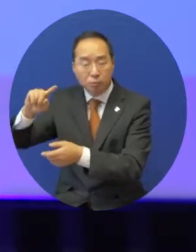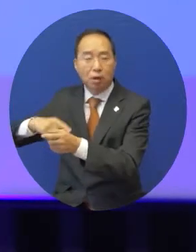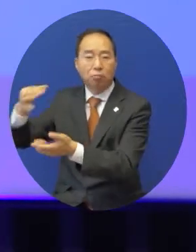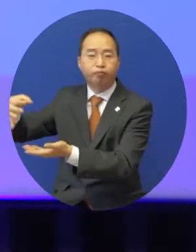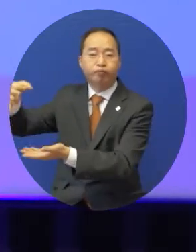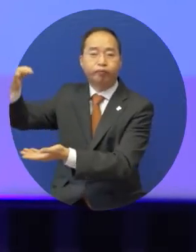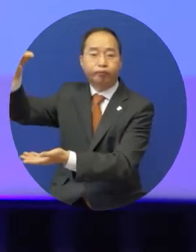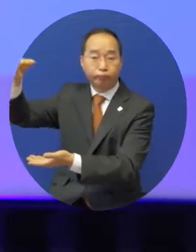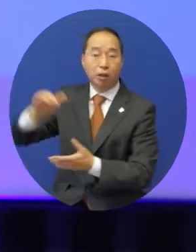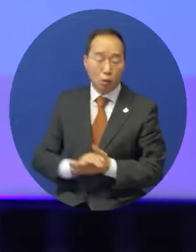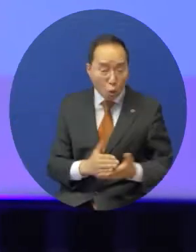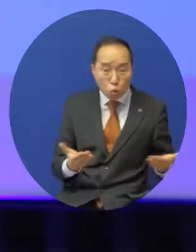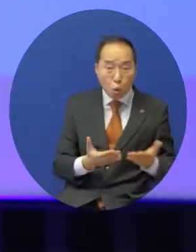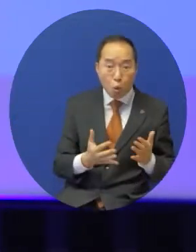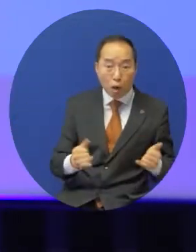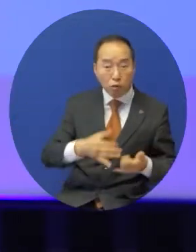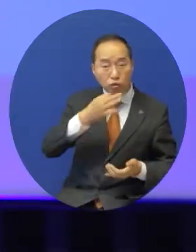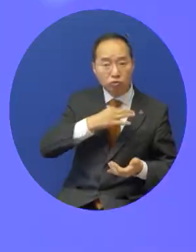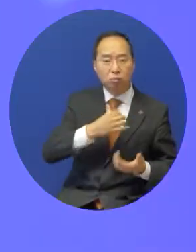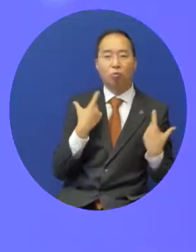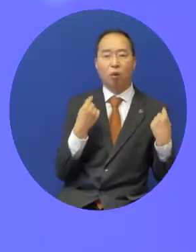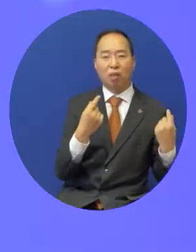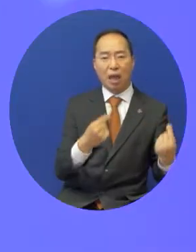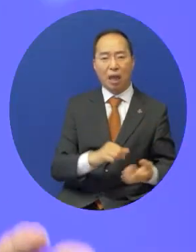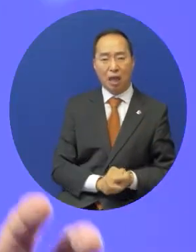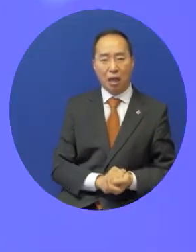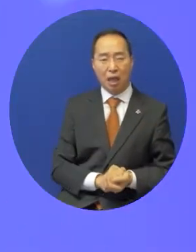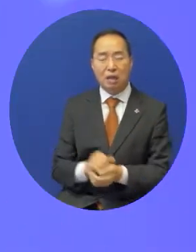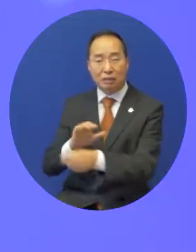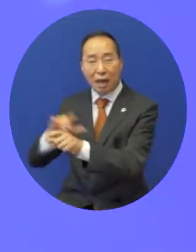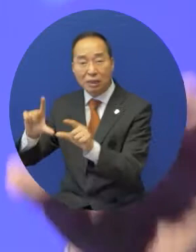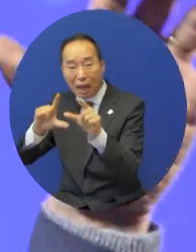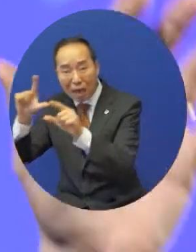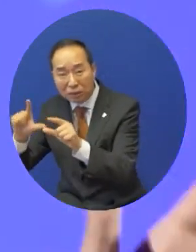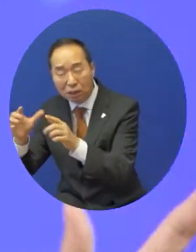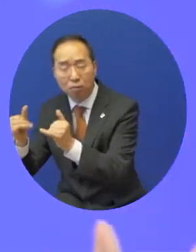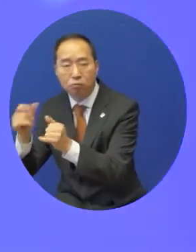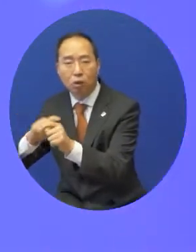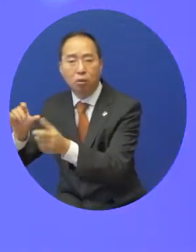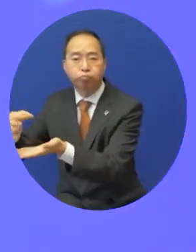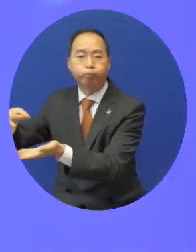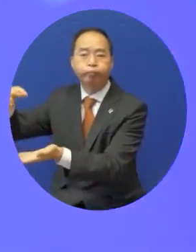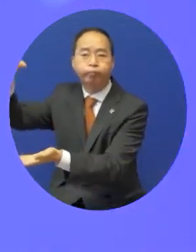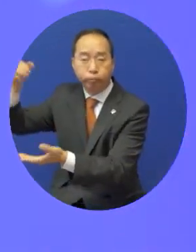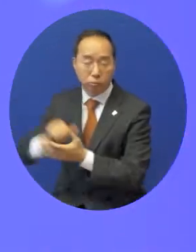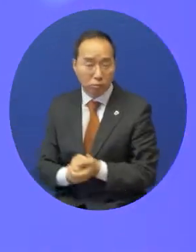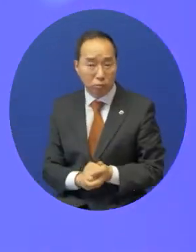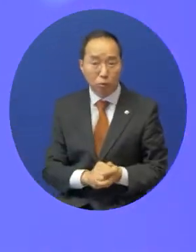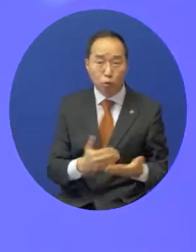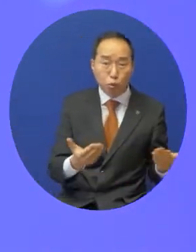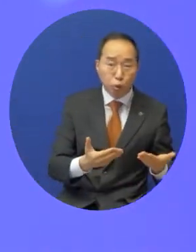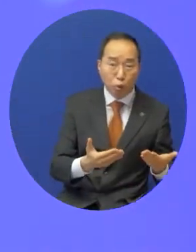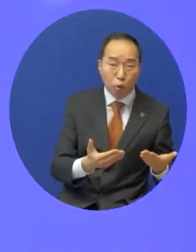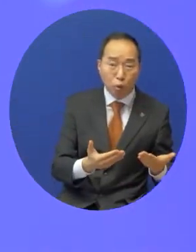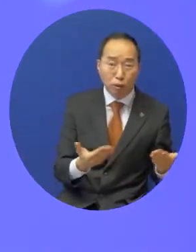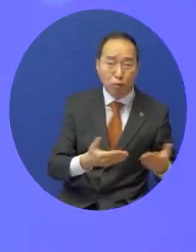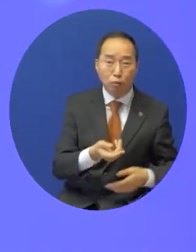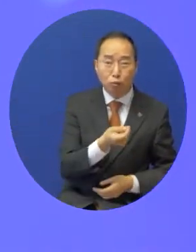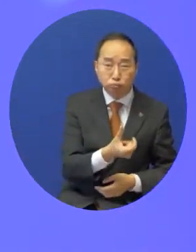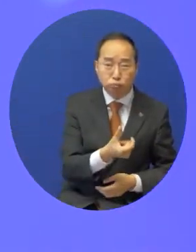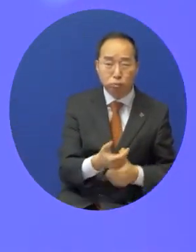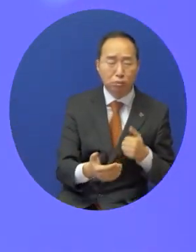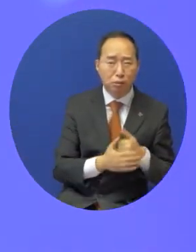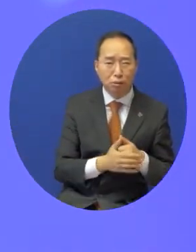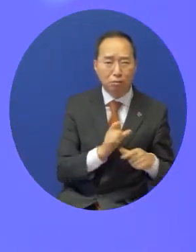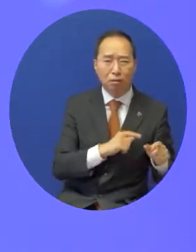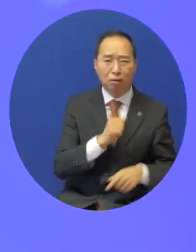노동 수입은 거의 제자리이고요. 그러니까 잘 사는 사람은 더잘 살게 되고, 돈이 없는 사람은